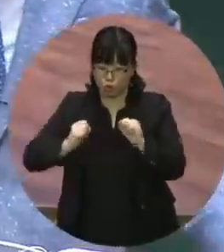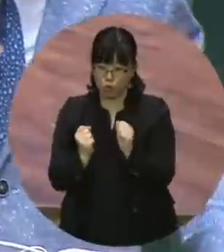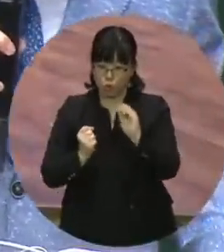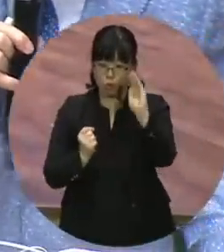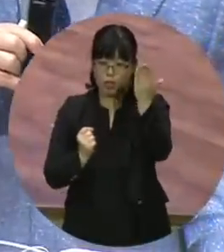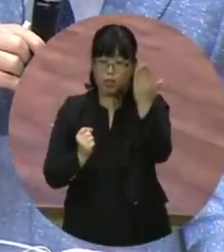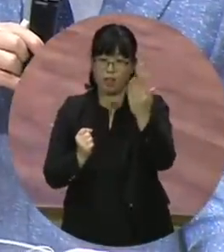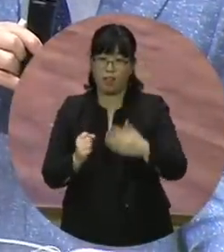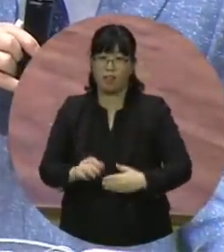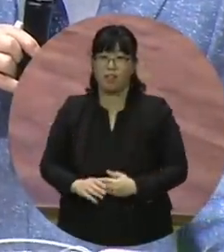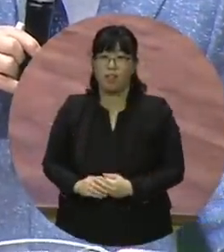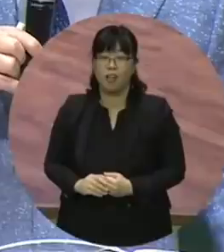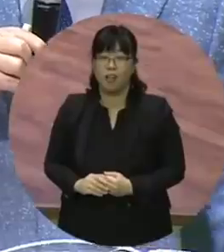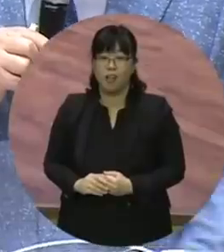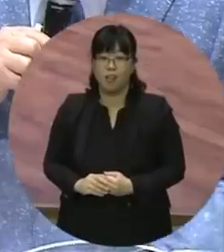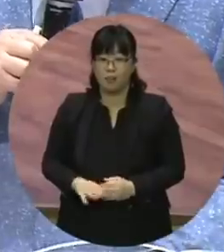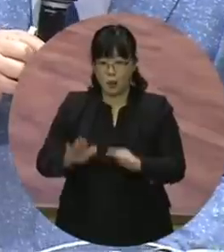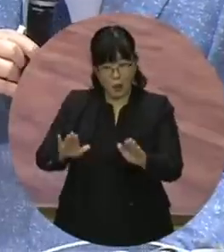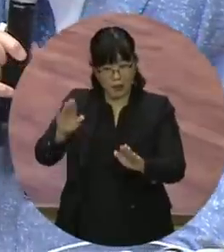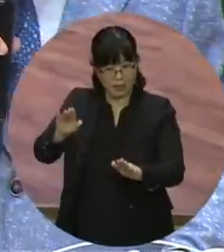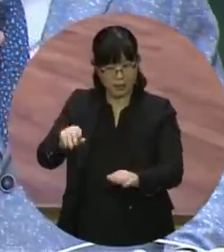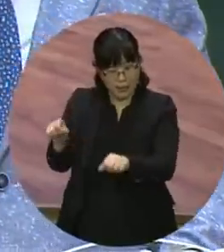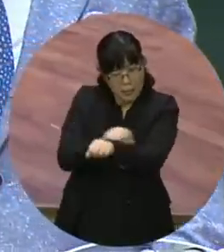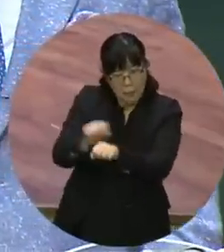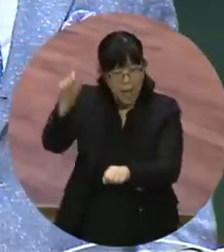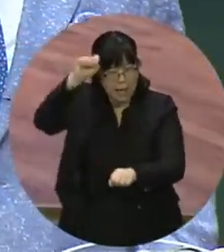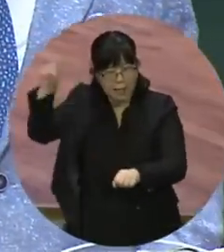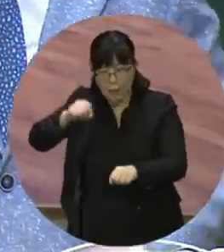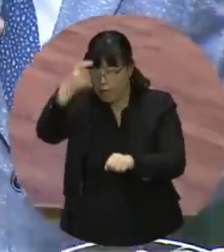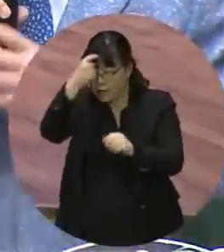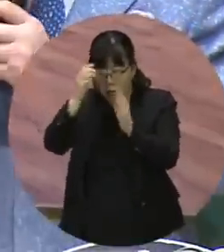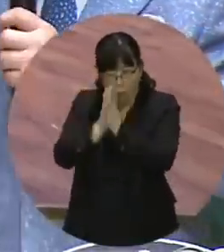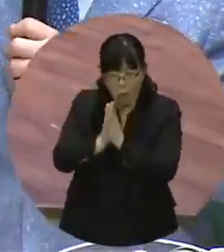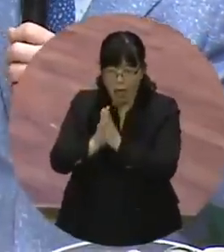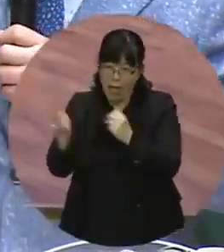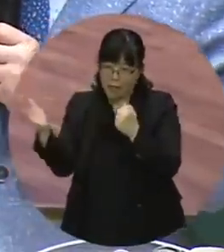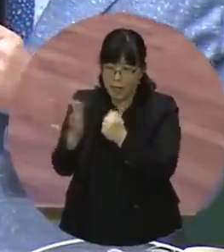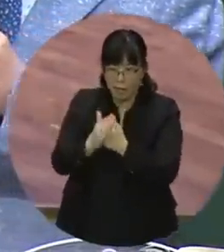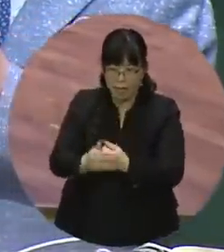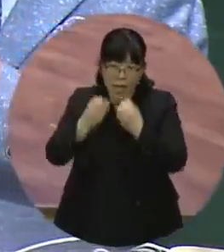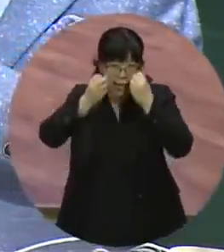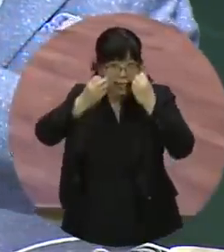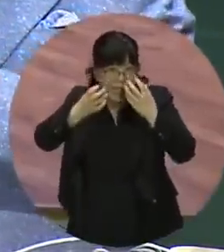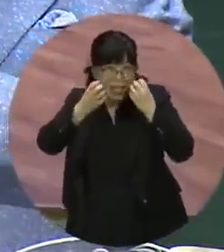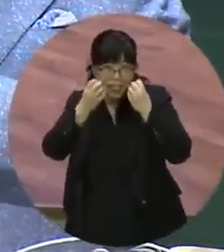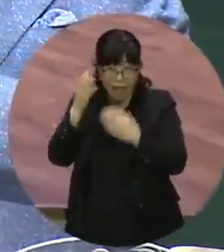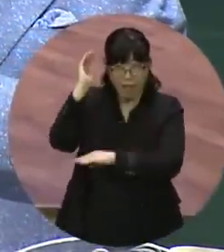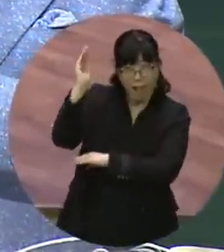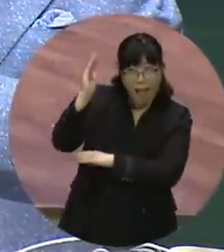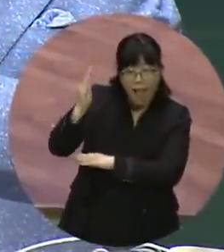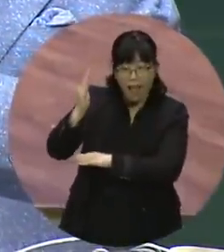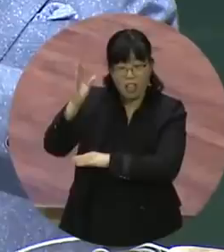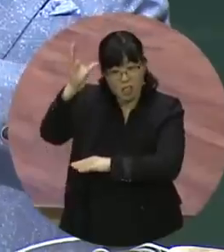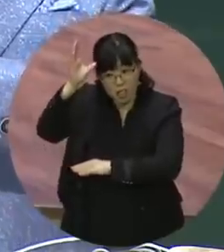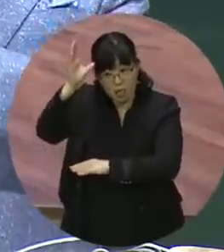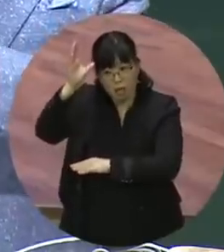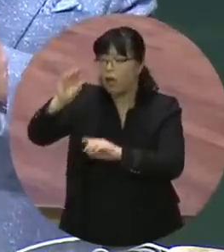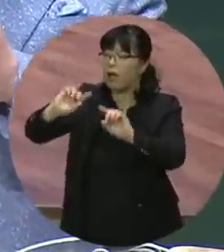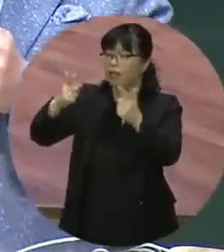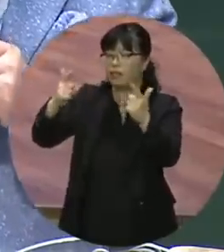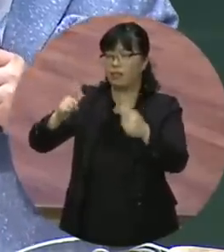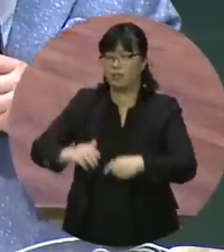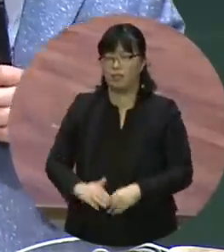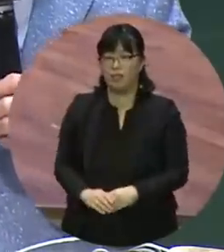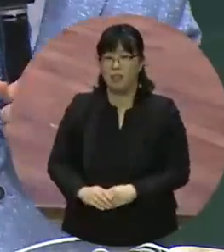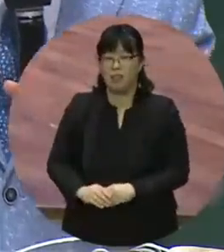오늘 여러분이 특별히 새벽기도니까 집중 새벽기도 뭐 새로운 게 아니 이 속에 다 있는데 다 놓치고 산다. 이미 말씀을